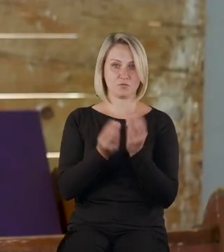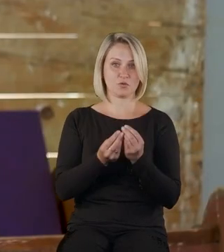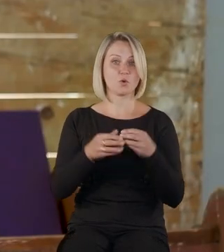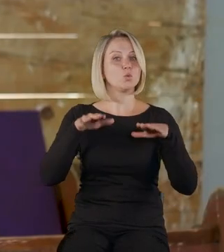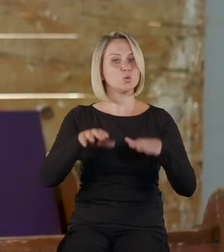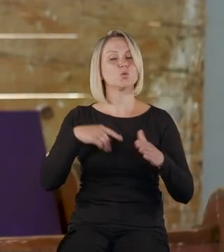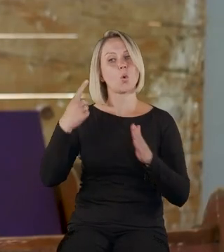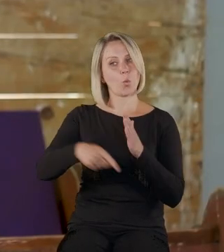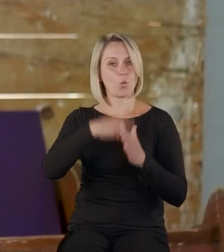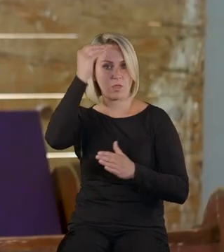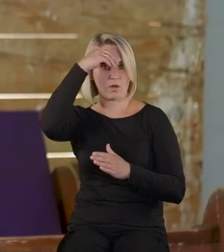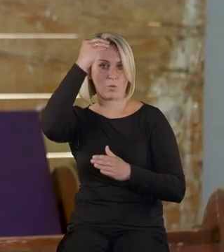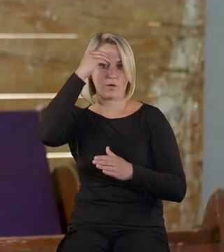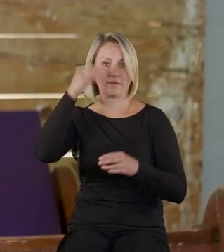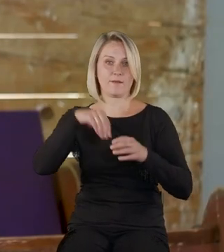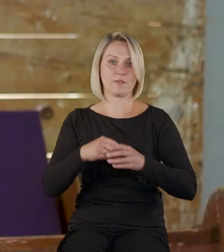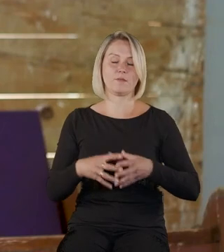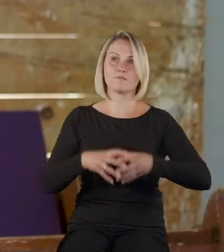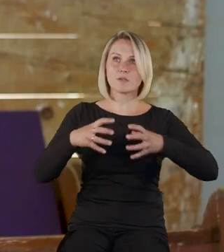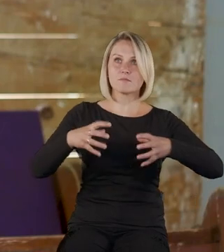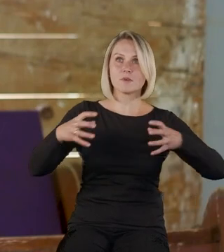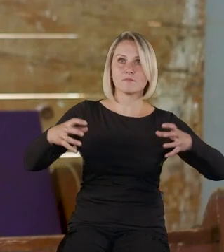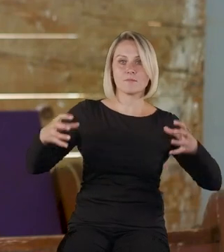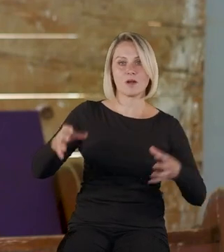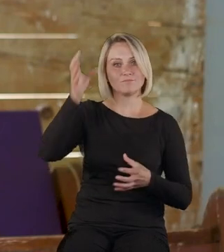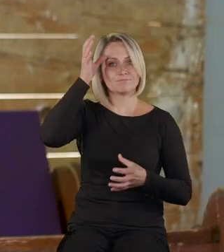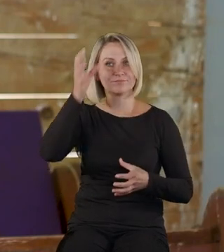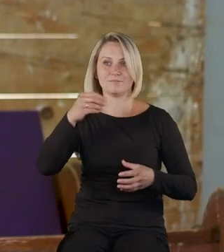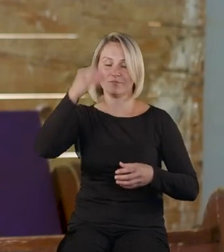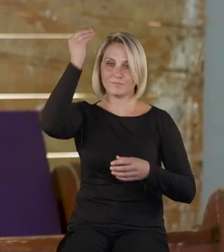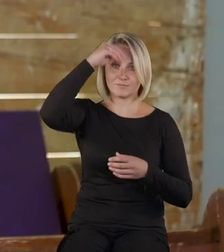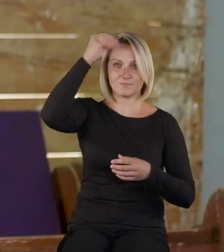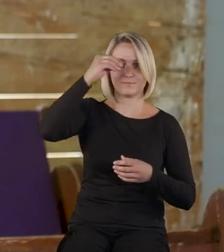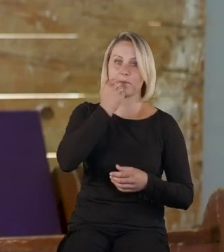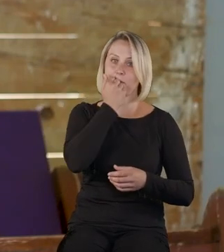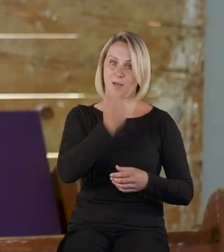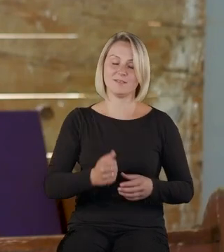kół naukowych, które poszerzają pasję studentów.